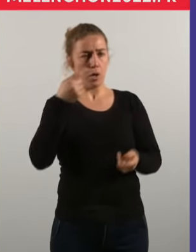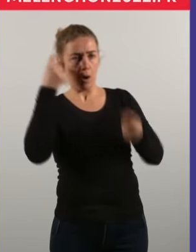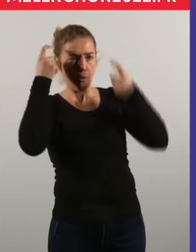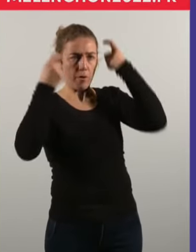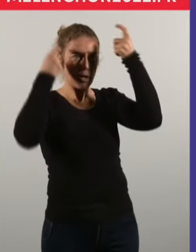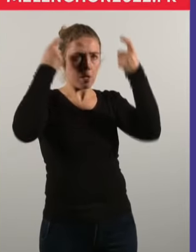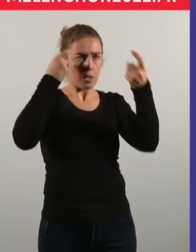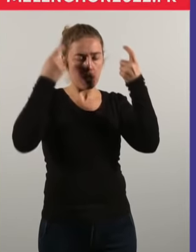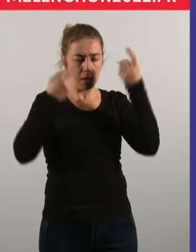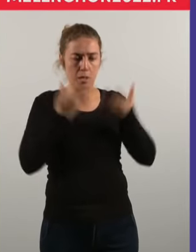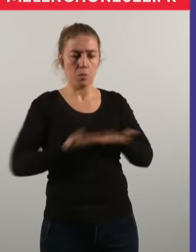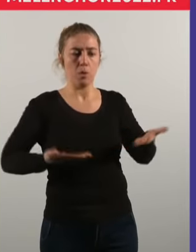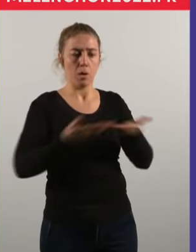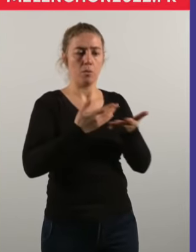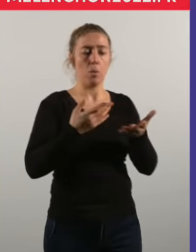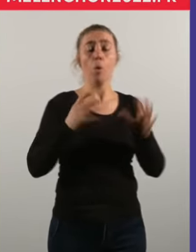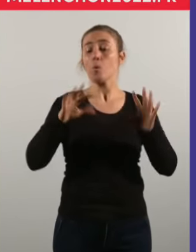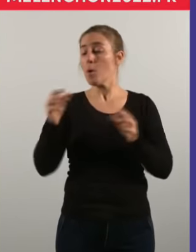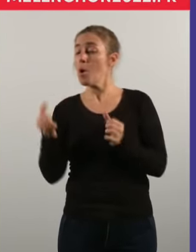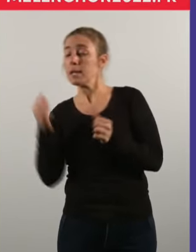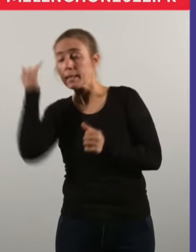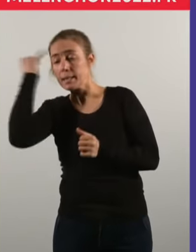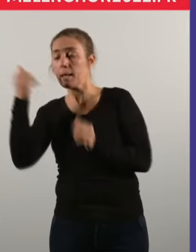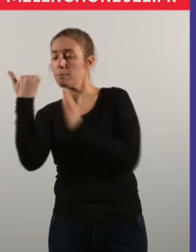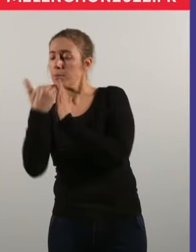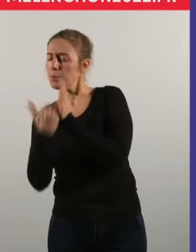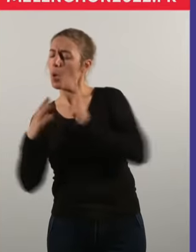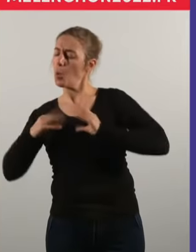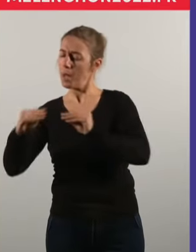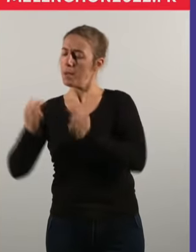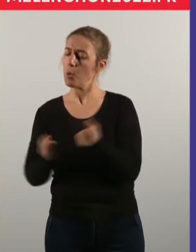situation avec des propositions concrètes.